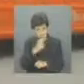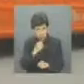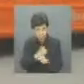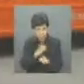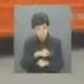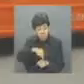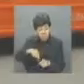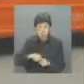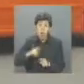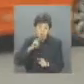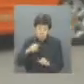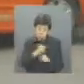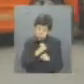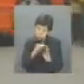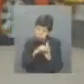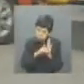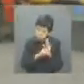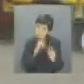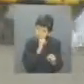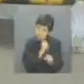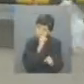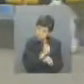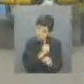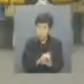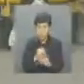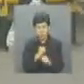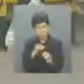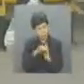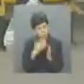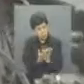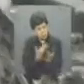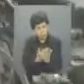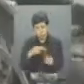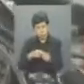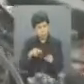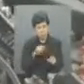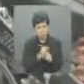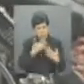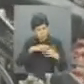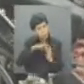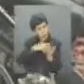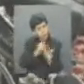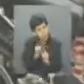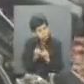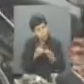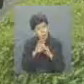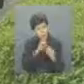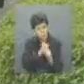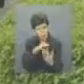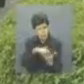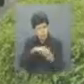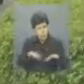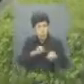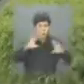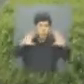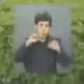ำนาจหน้าที่กำหนดหลักเกณฑ์และเงื่อนไขในการกำหนดราคาพลังงานให้สอดคล้องกับนโยบายและแผนการบริหารและพัฒ